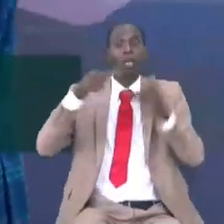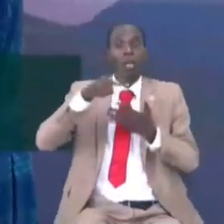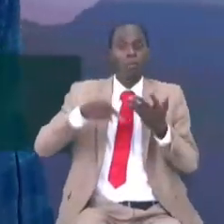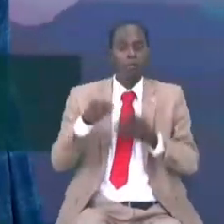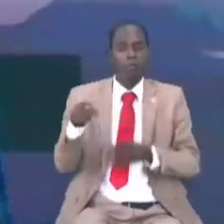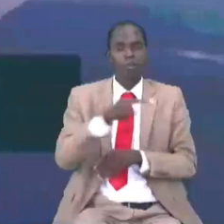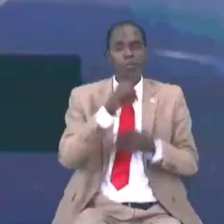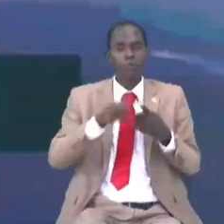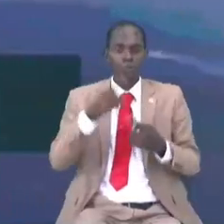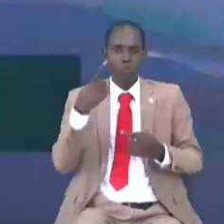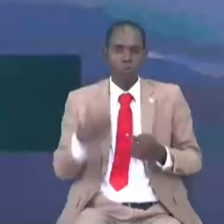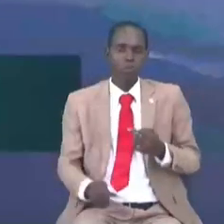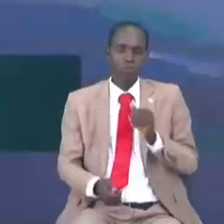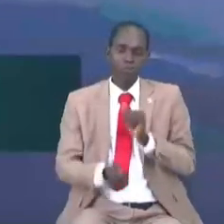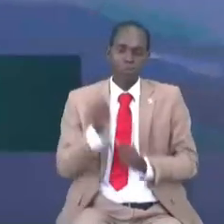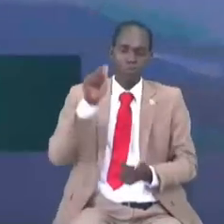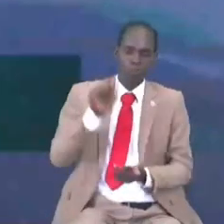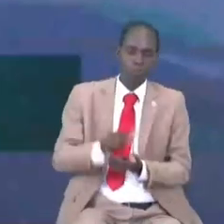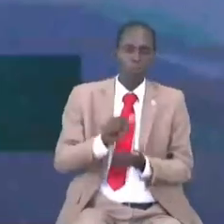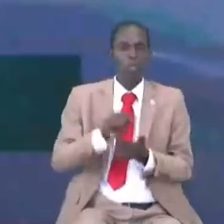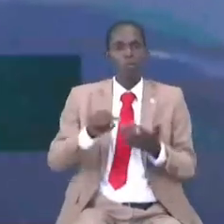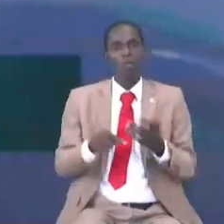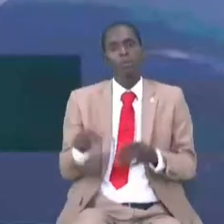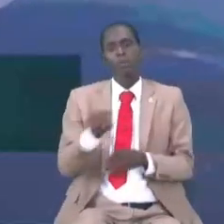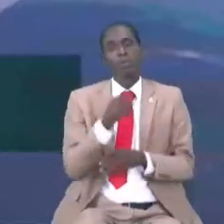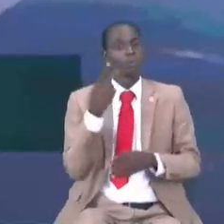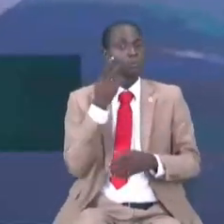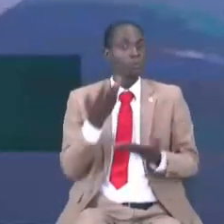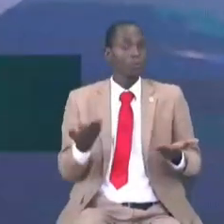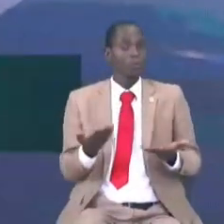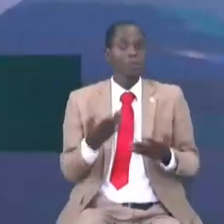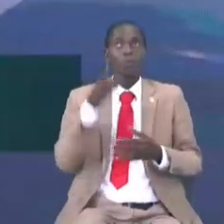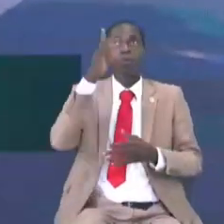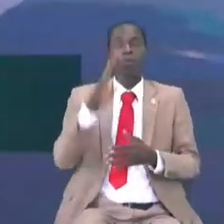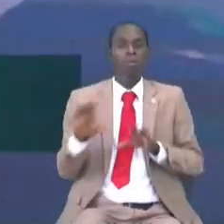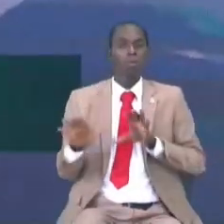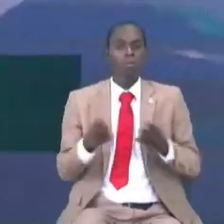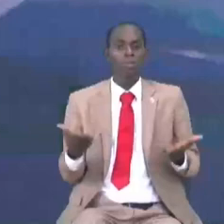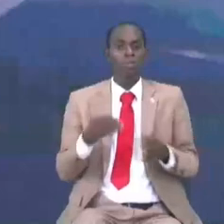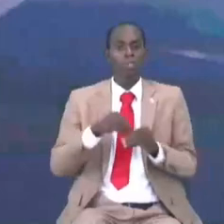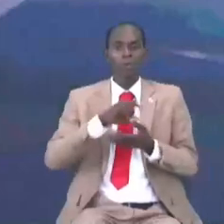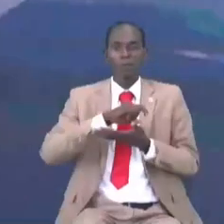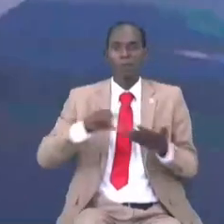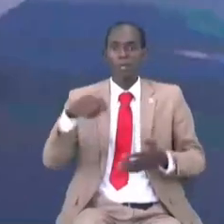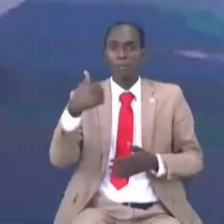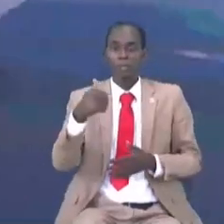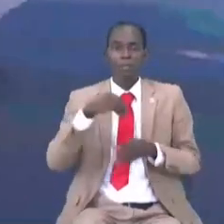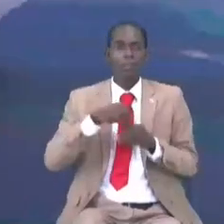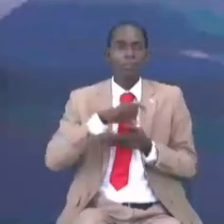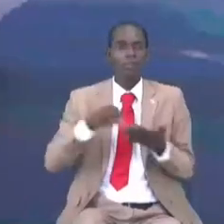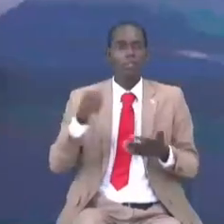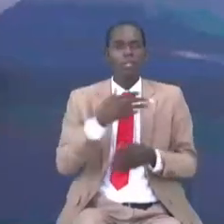Voyez ce que Dieu a fait dans le verset 10. Verset 10, on dit, Dieu vit qu'ils agissaient ainsi et